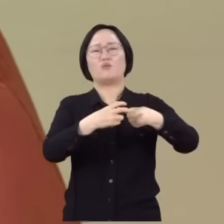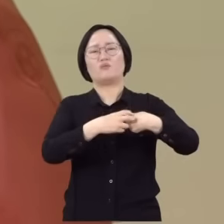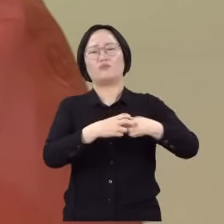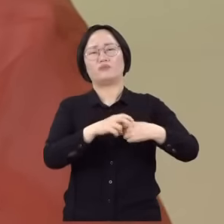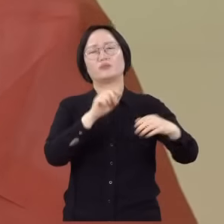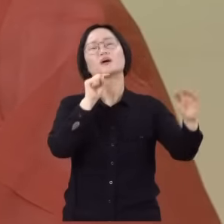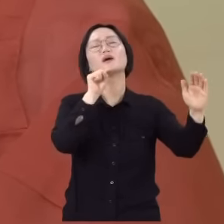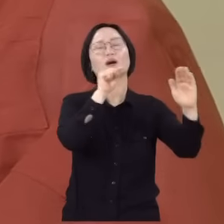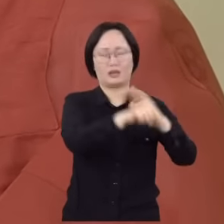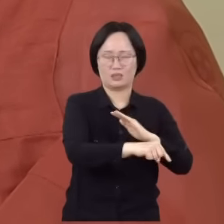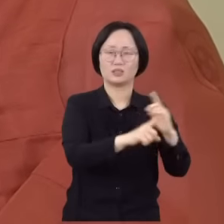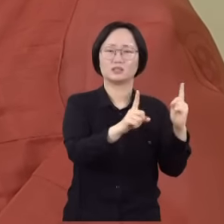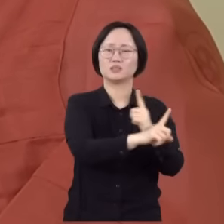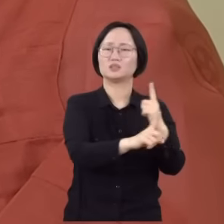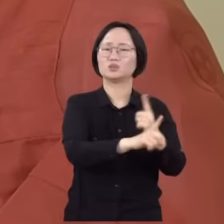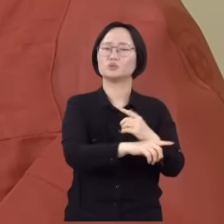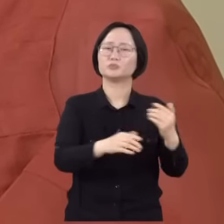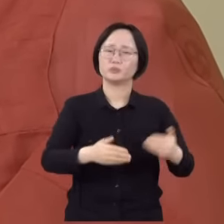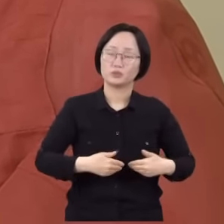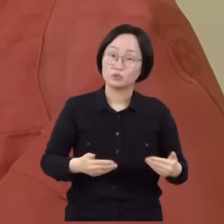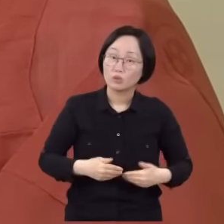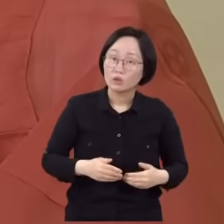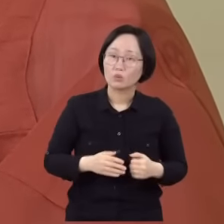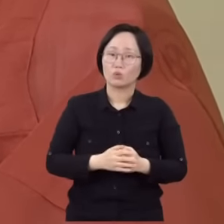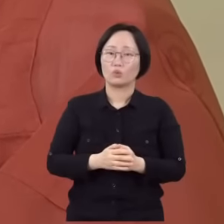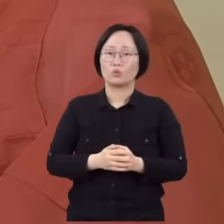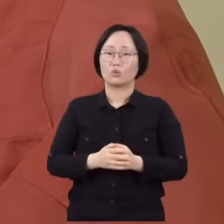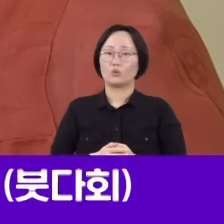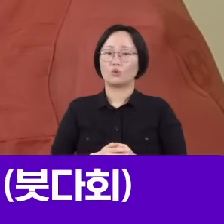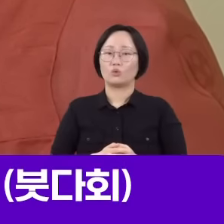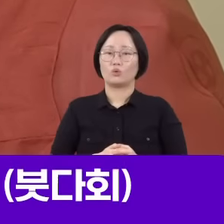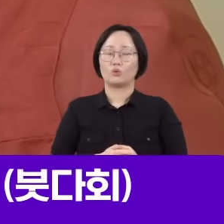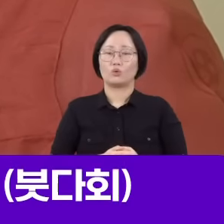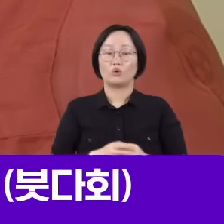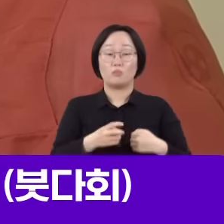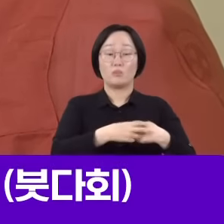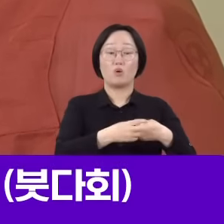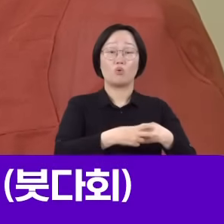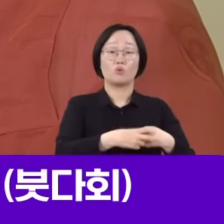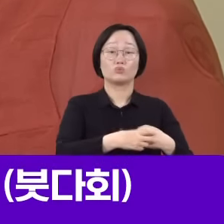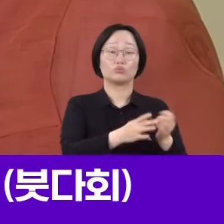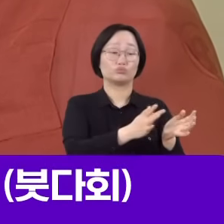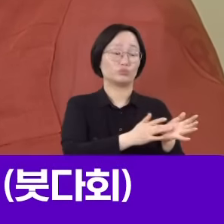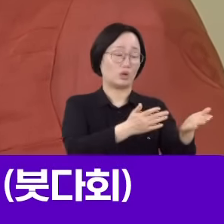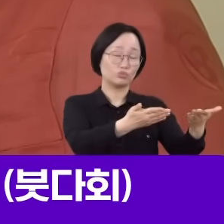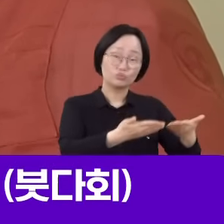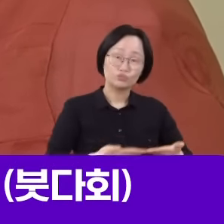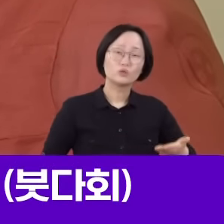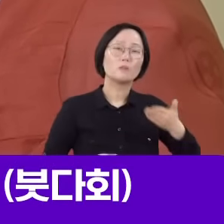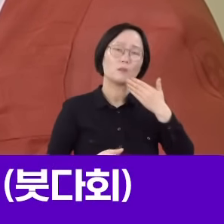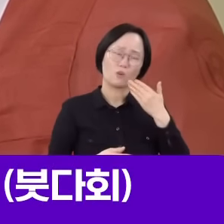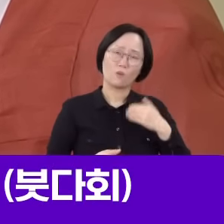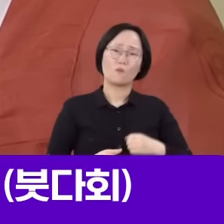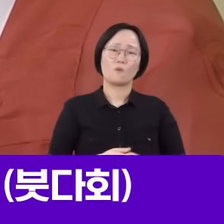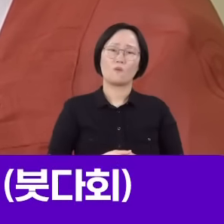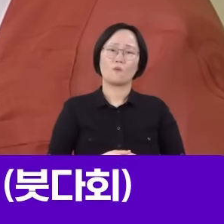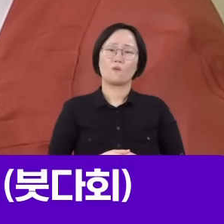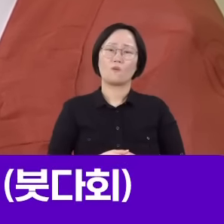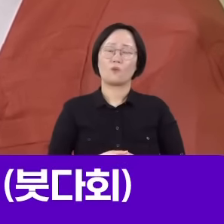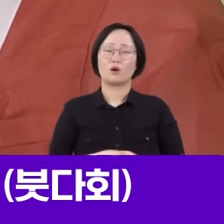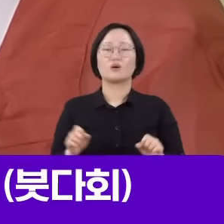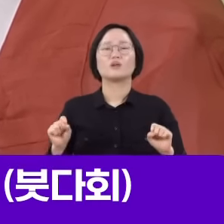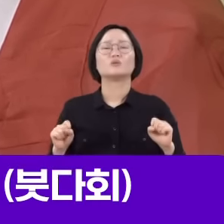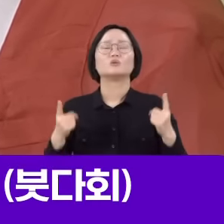병원에서 추천하는 치료와 병원에서 지어 주는 약 같은 것은 함께 어